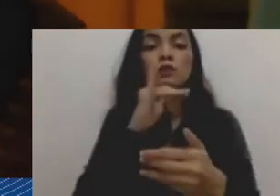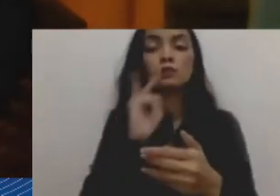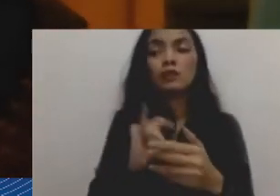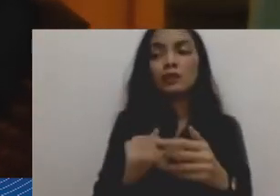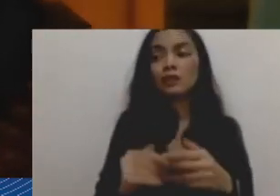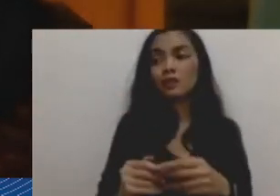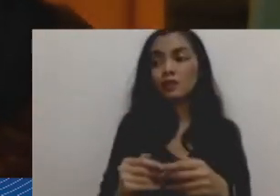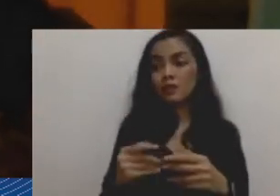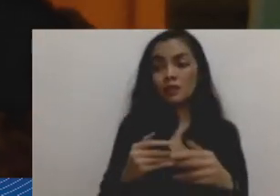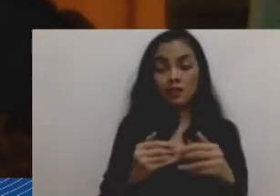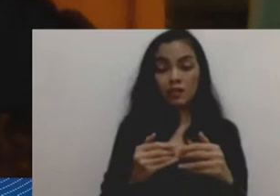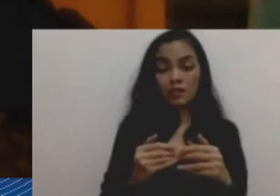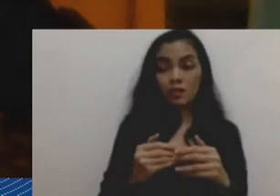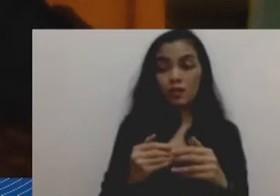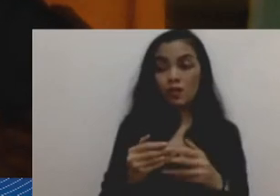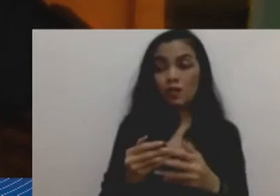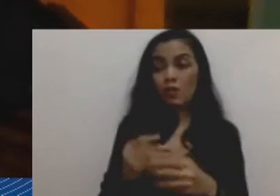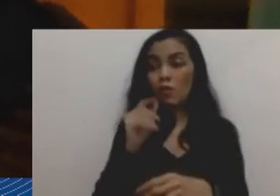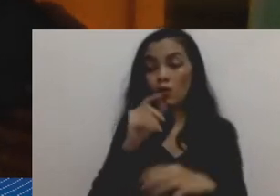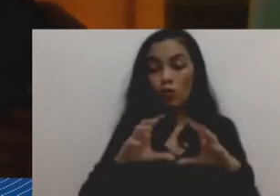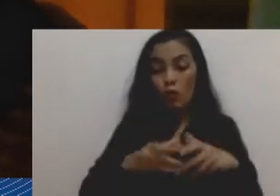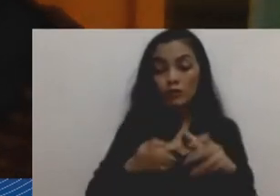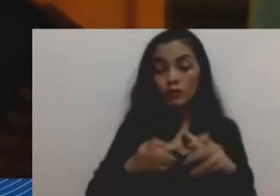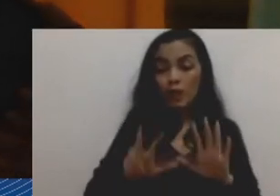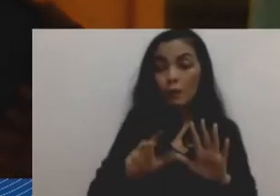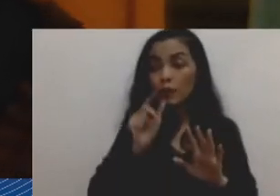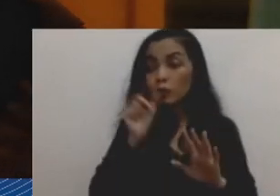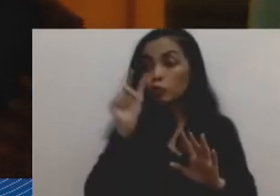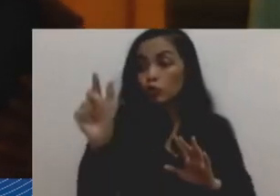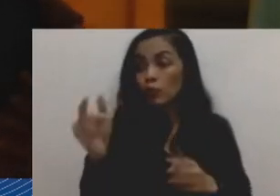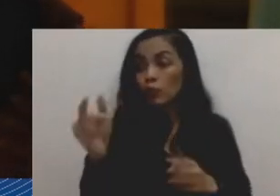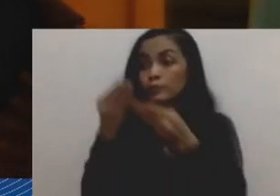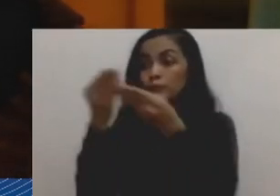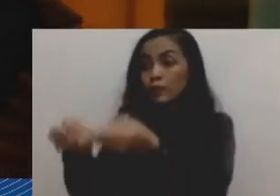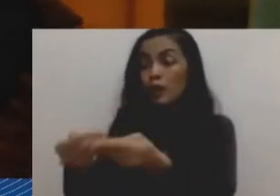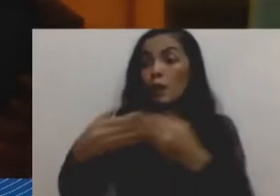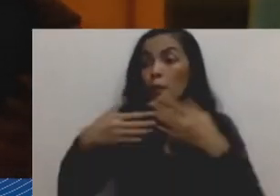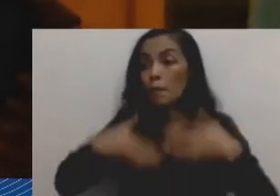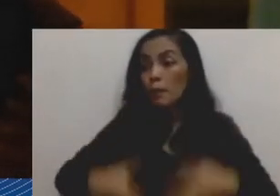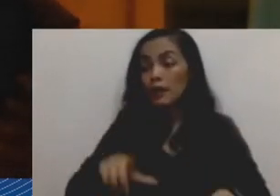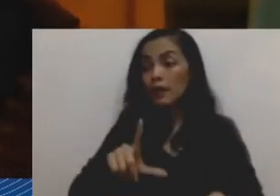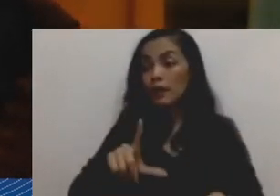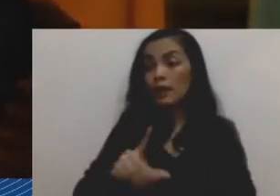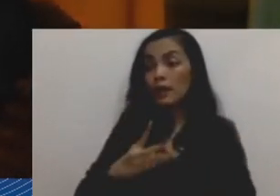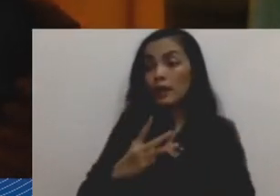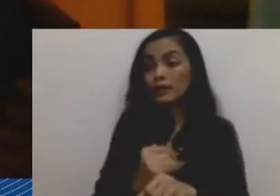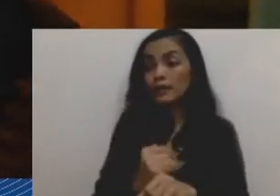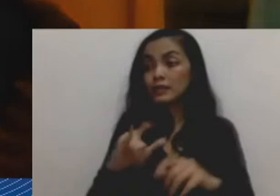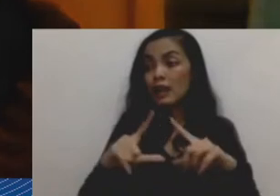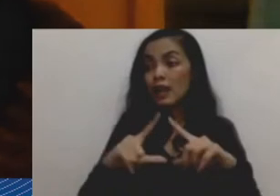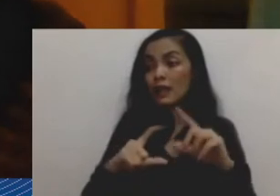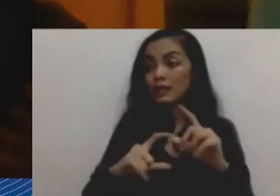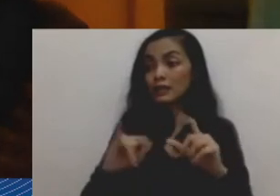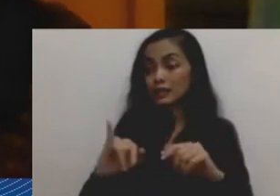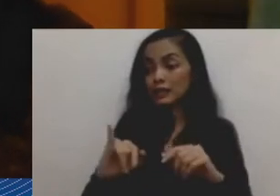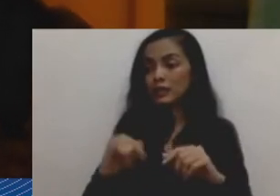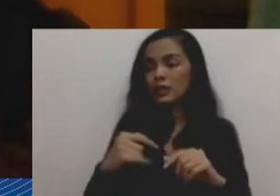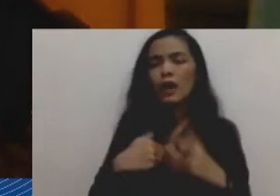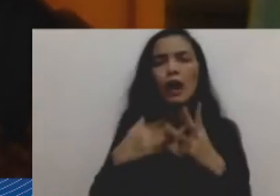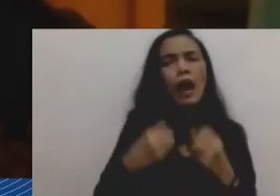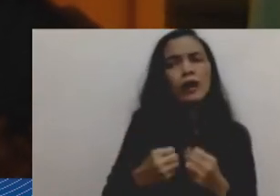prosesnya dari usulan Komisi 8 menjadi usulan balik. Yang mungkin saya berharap di balik lebih banyak